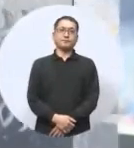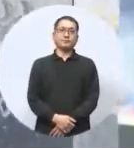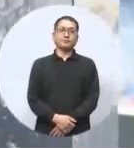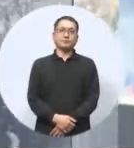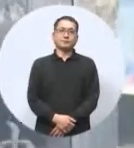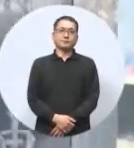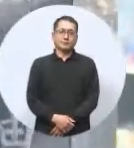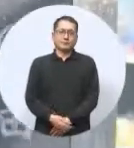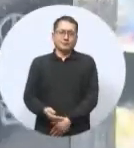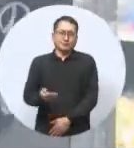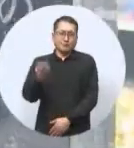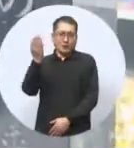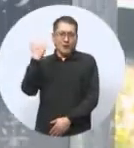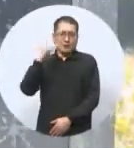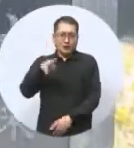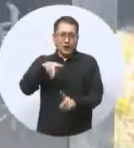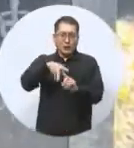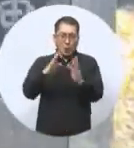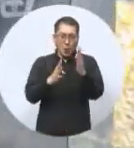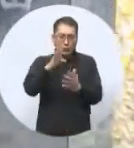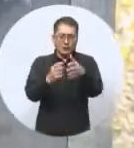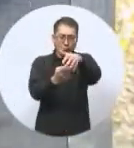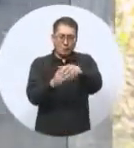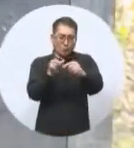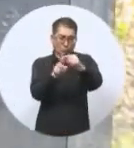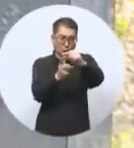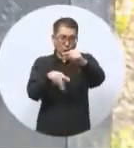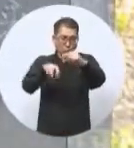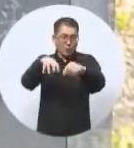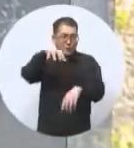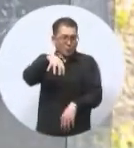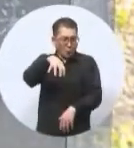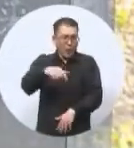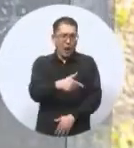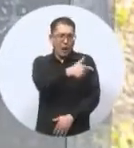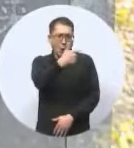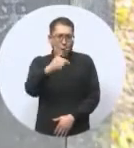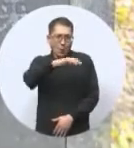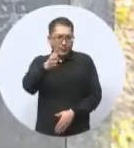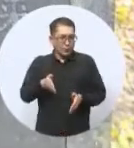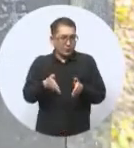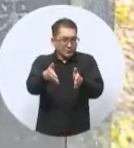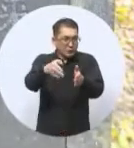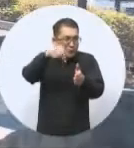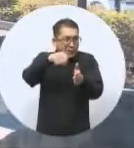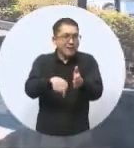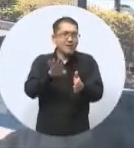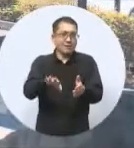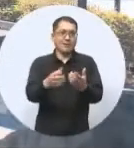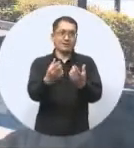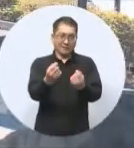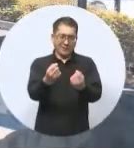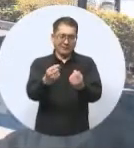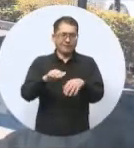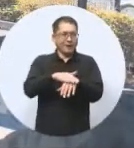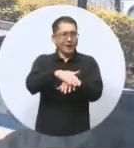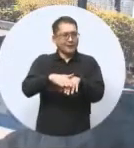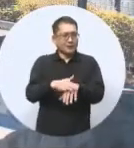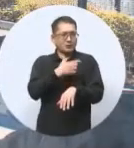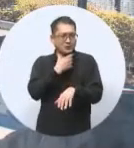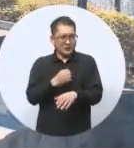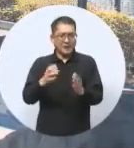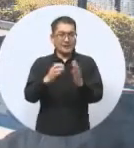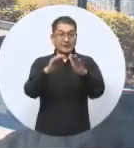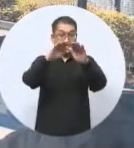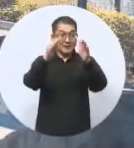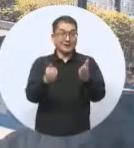かつてあった松林村の中心の地がこの大山道沿いにあったんですね。大切にしたい日